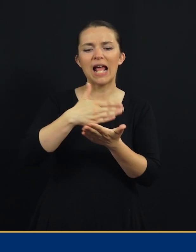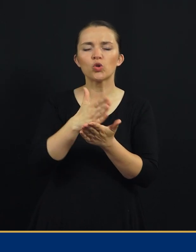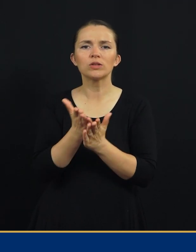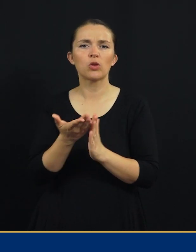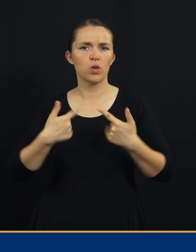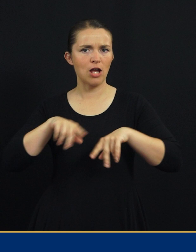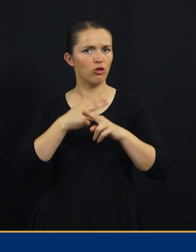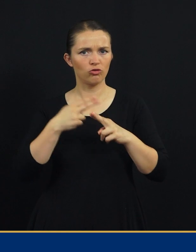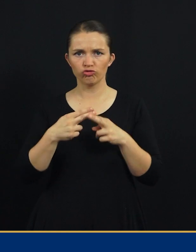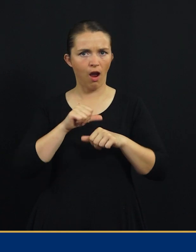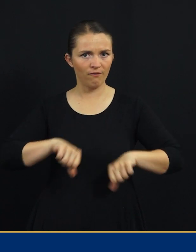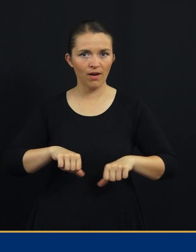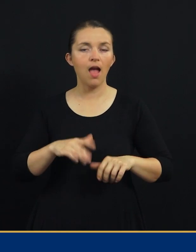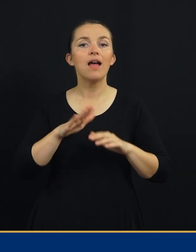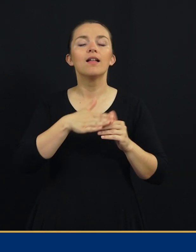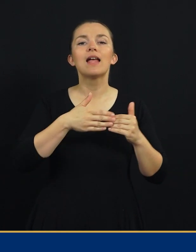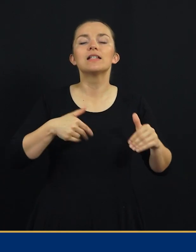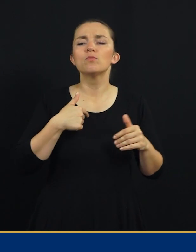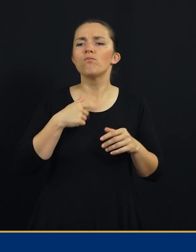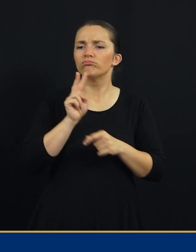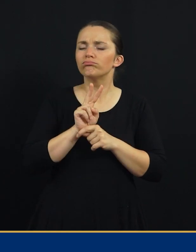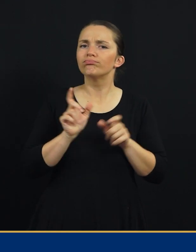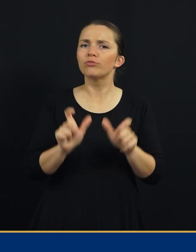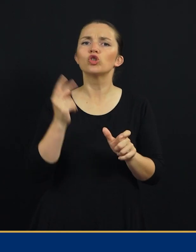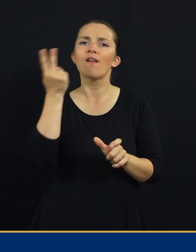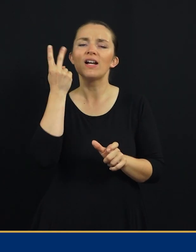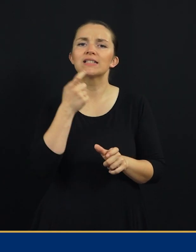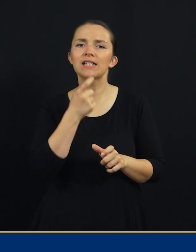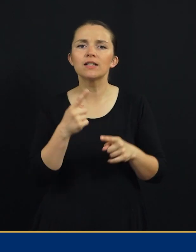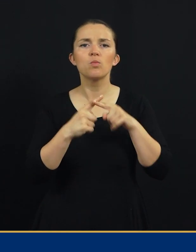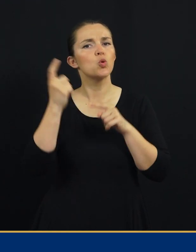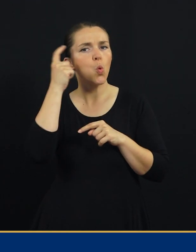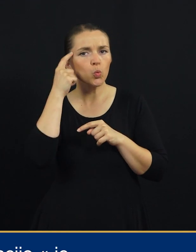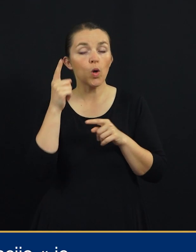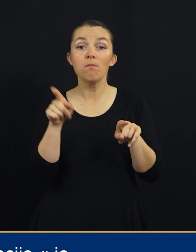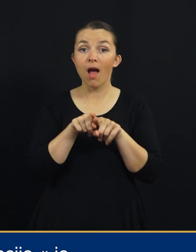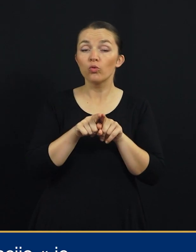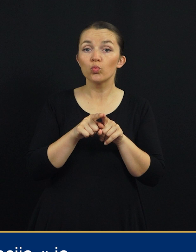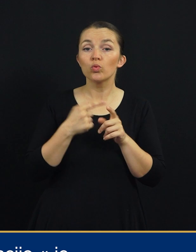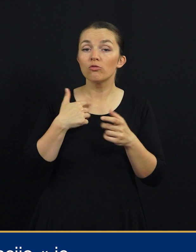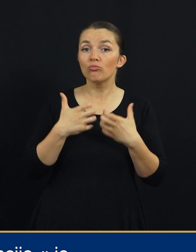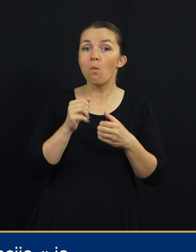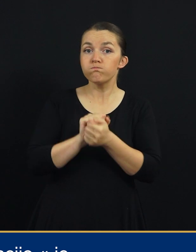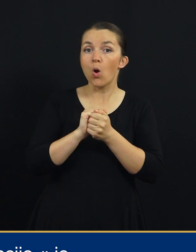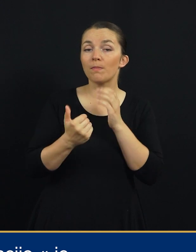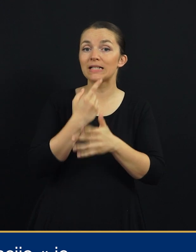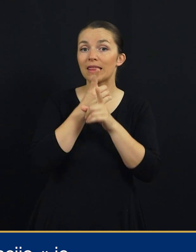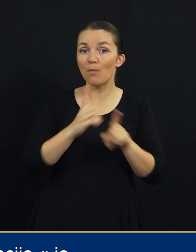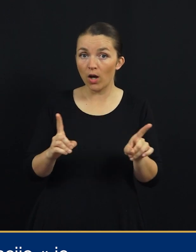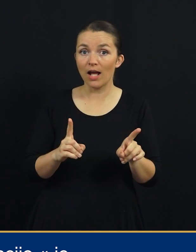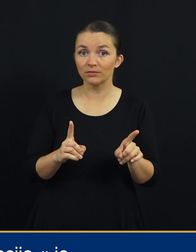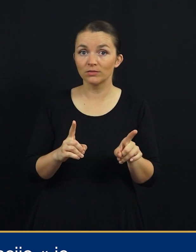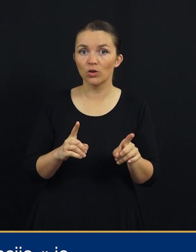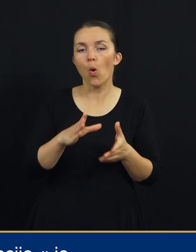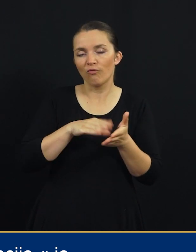naše države. Na strani varovanja slovenskega jezika in kulture. In tudi na strani borbe za demokracijo,